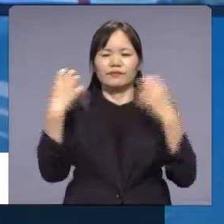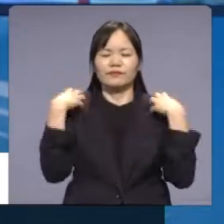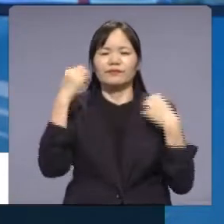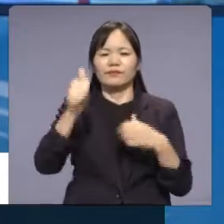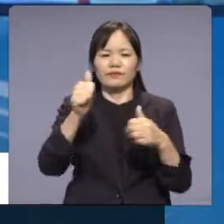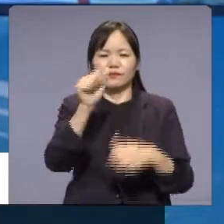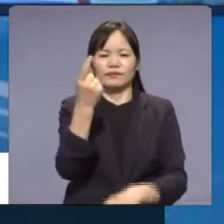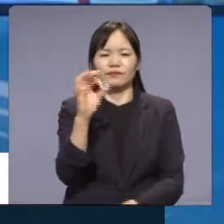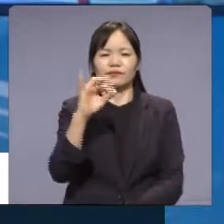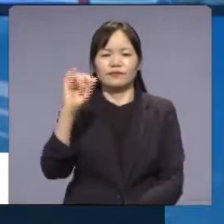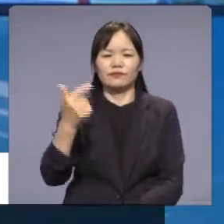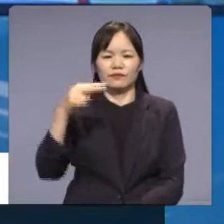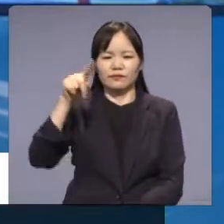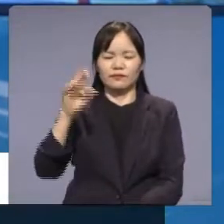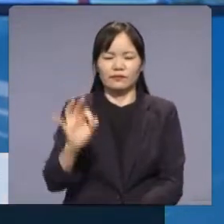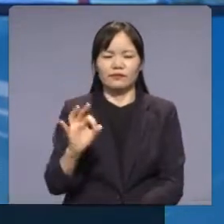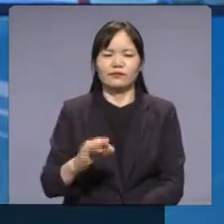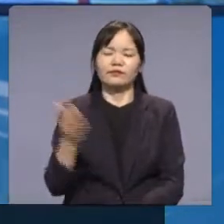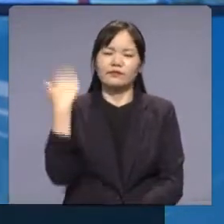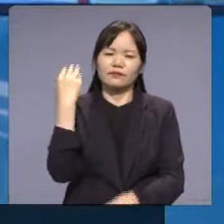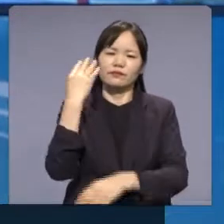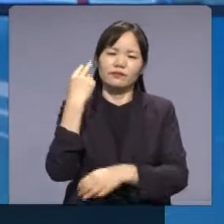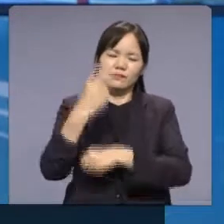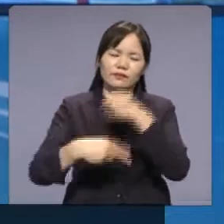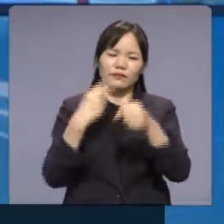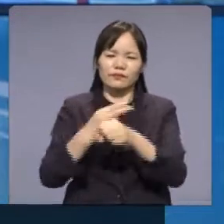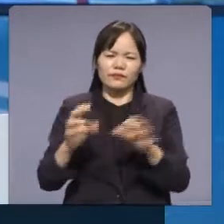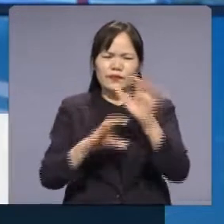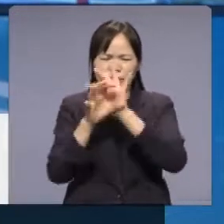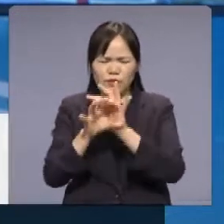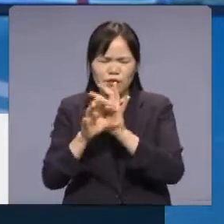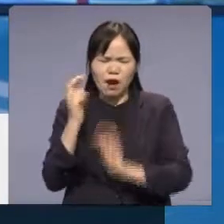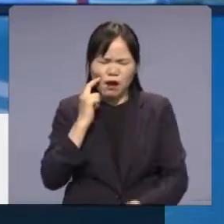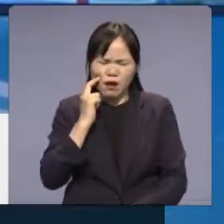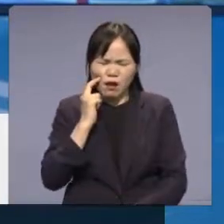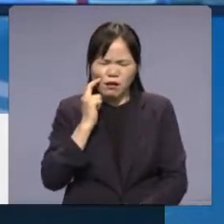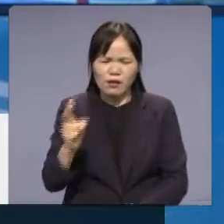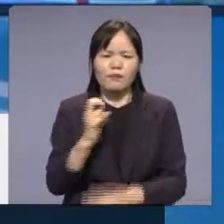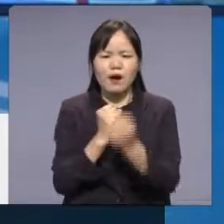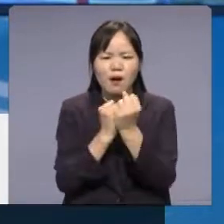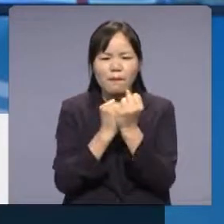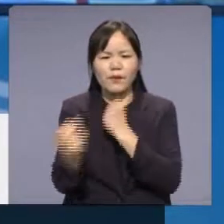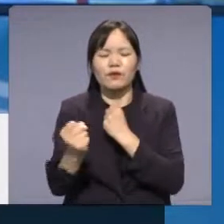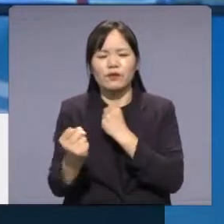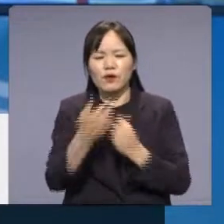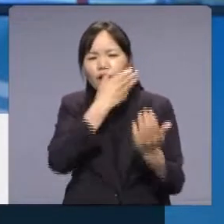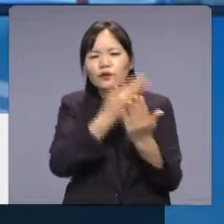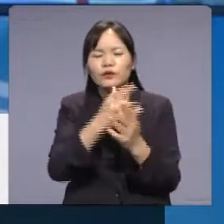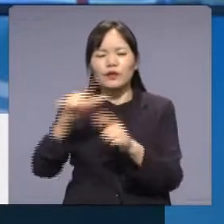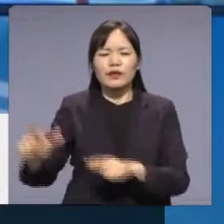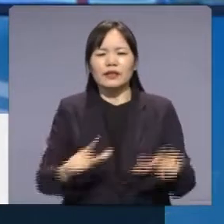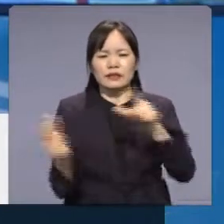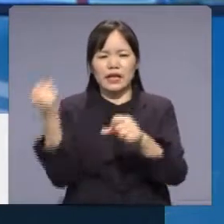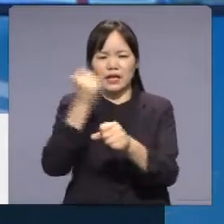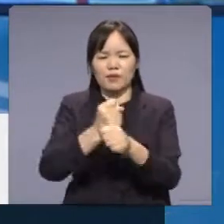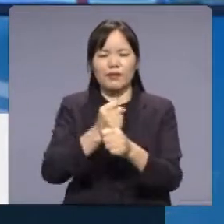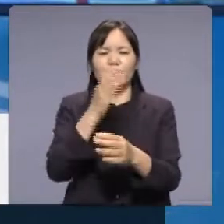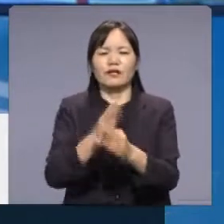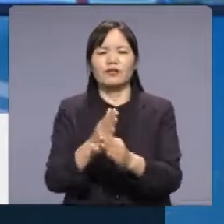홍인성입니다. 지난 2년여 동안 코로나19 상황이 엄중한 상황 속에서도 이제 우리의 소중한 일상을 회복하고